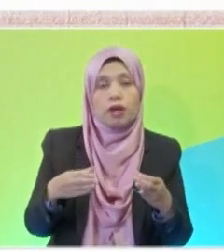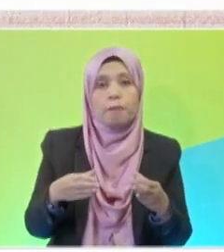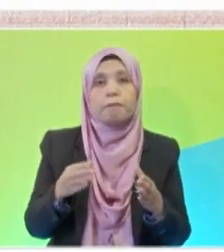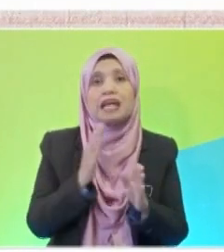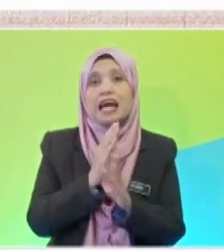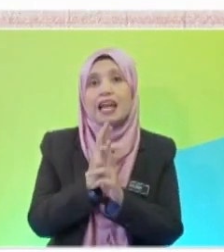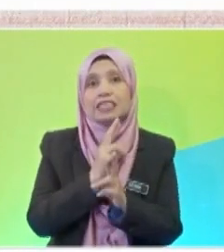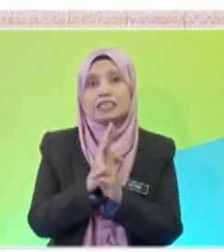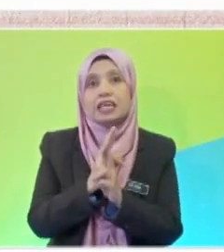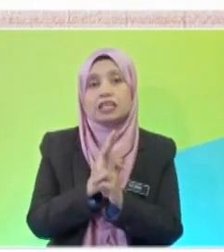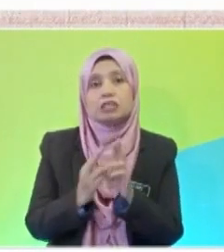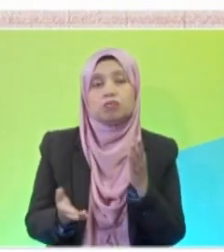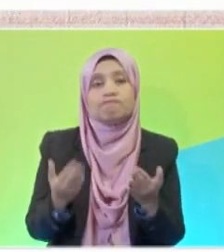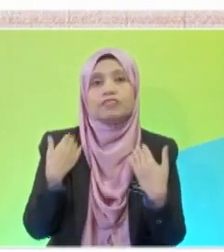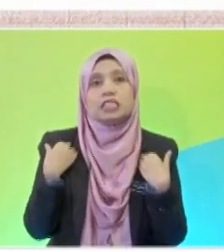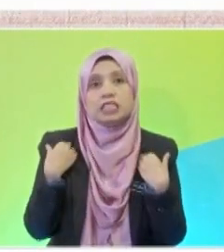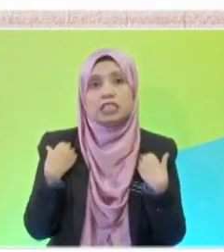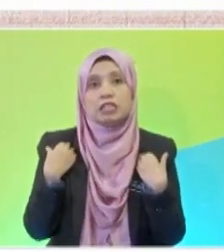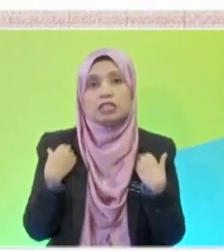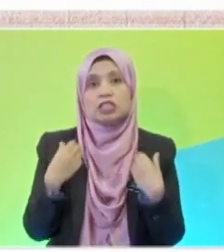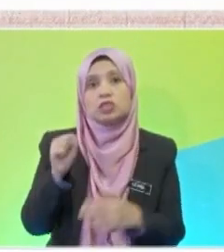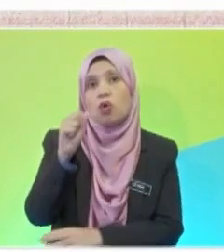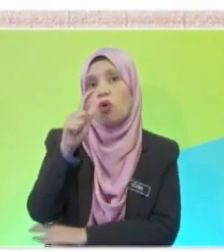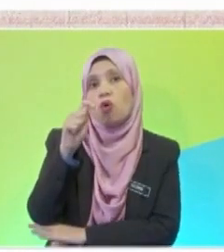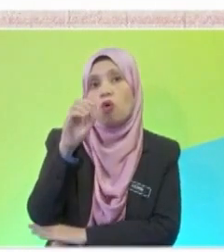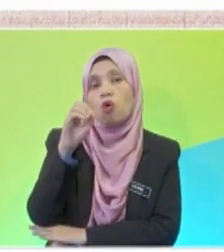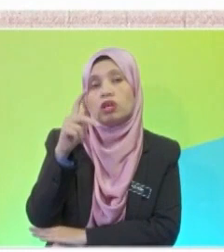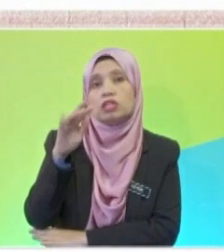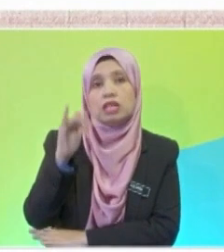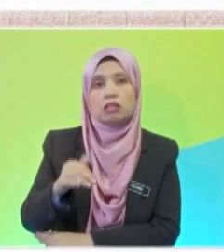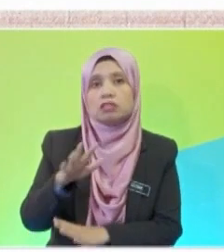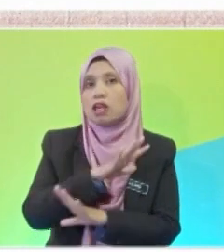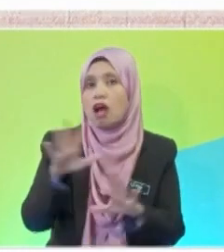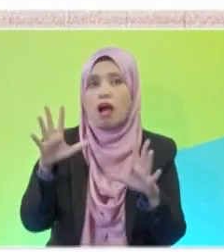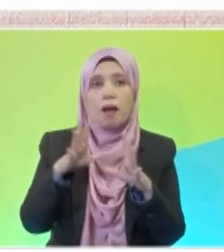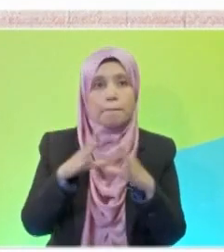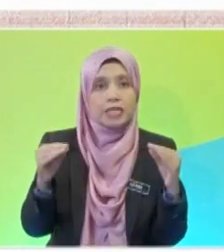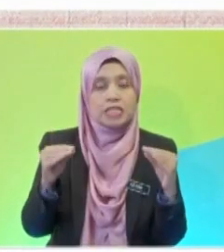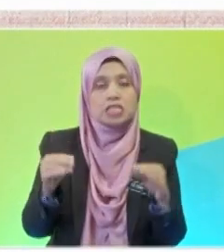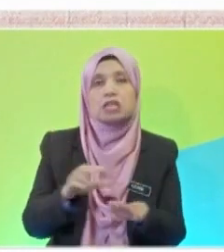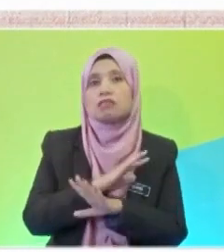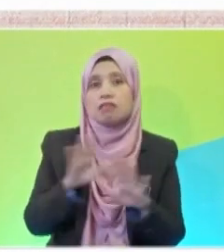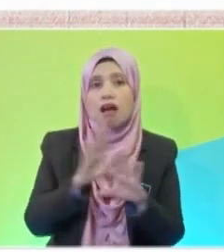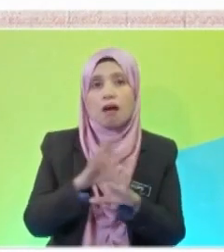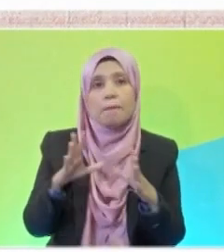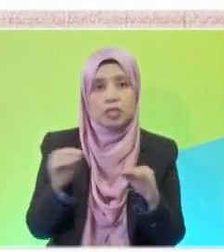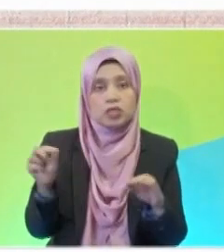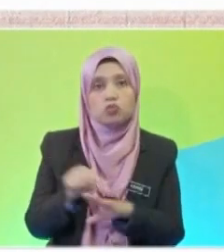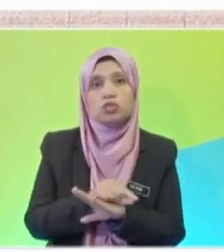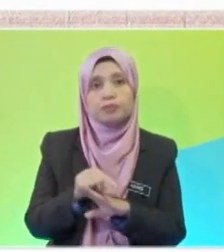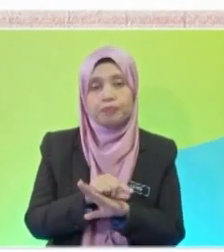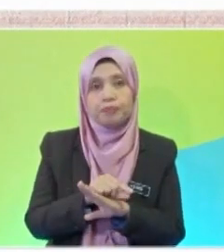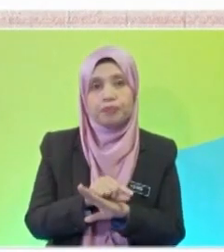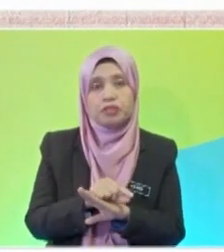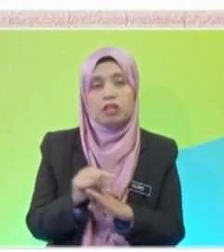kita ada stok yang tak habis guna. Sebanyak berapa ni kat sini? 100, sebanyak 96. Stok tak habis diguna. Kita